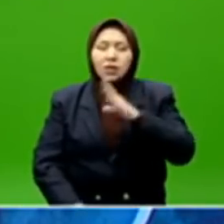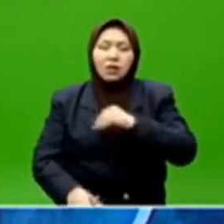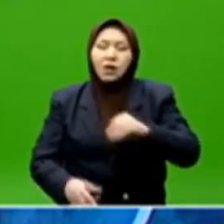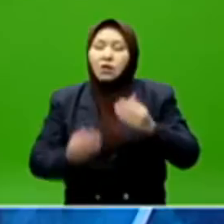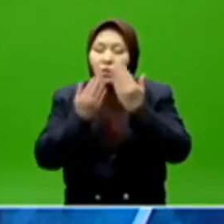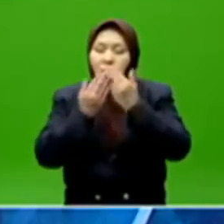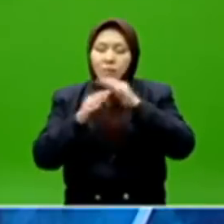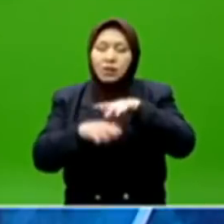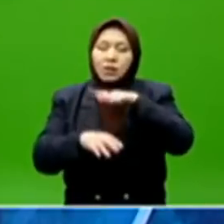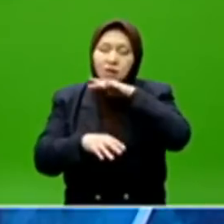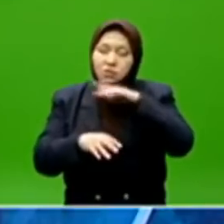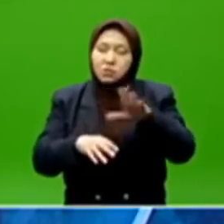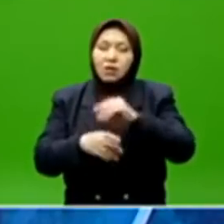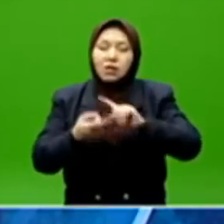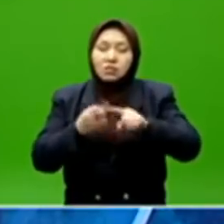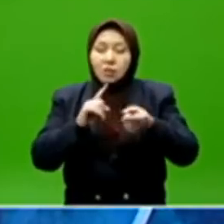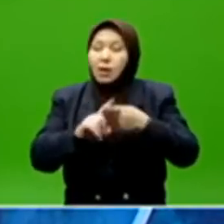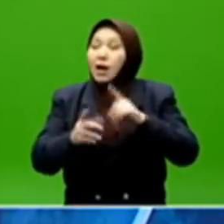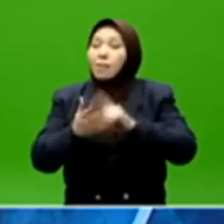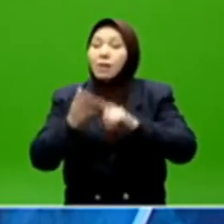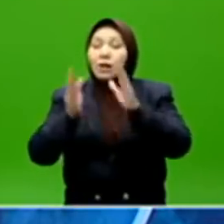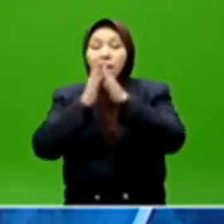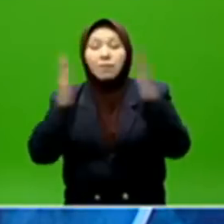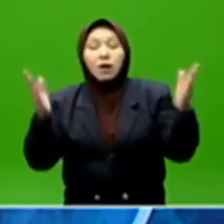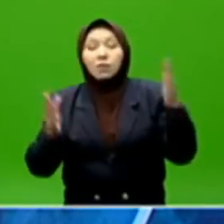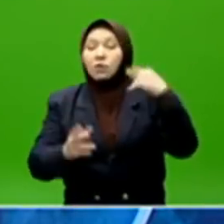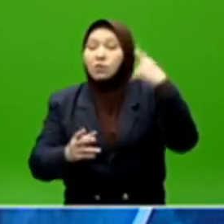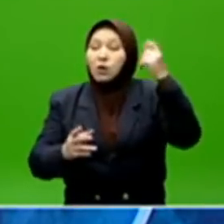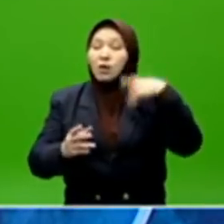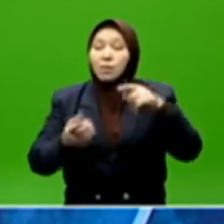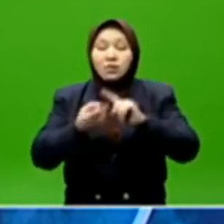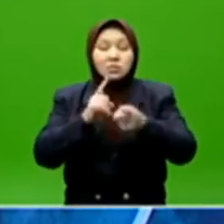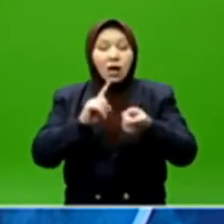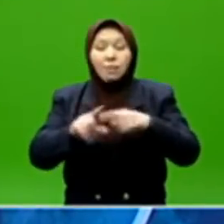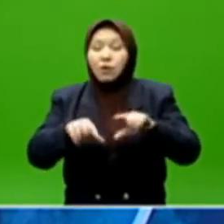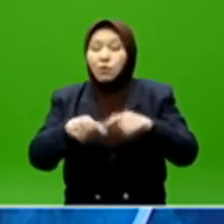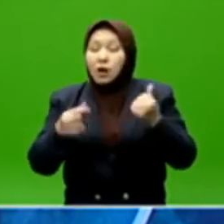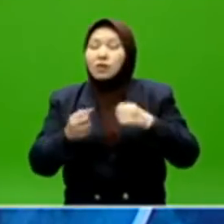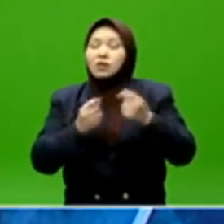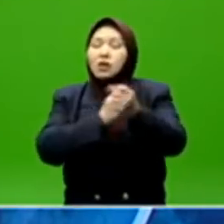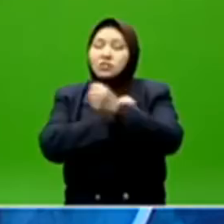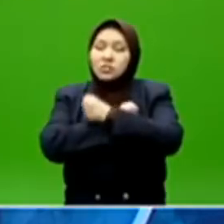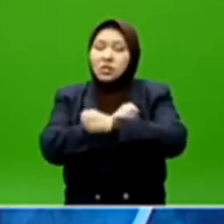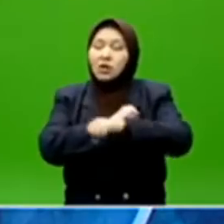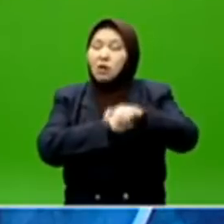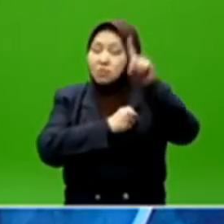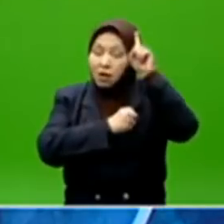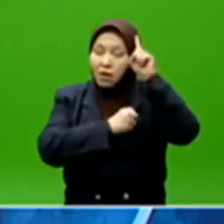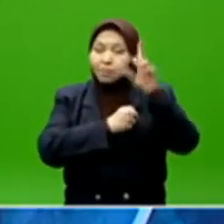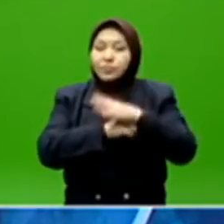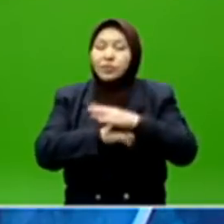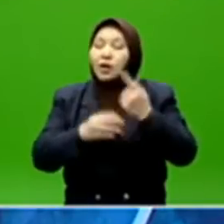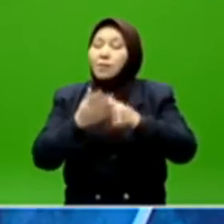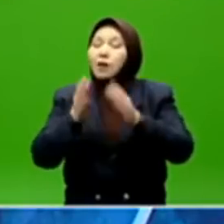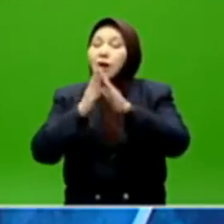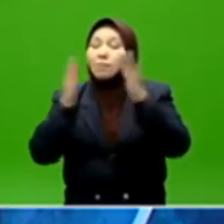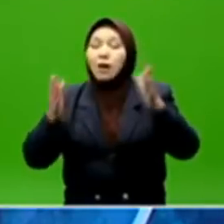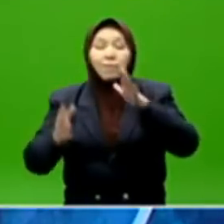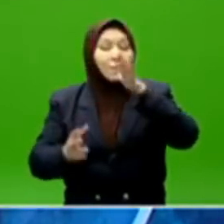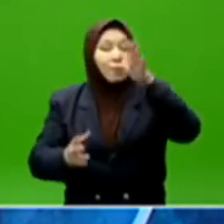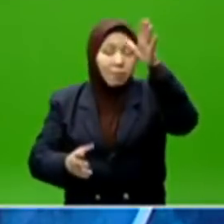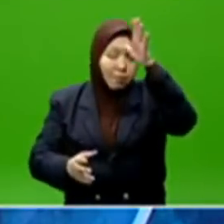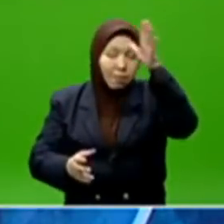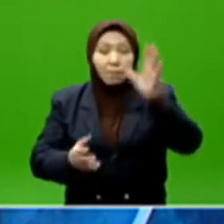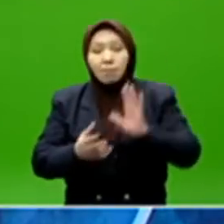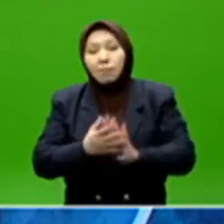wa ba'd. Alhamdulillah, apa khabar tuan-tuan dan puan-puan sahabat Al-Quran yang dikasihi Allah Subhanahu wa taala sekalian? Apa khabar ibu ayah